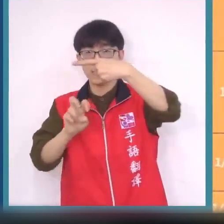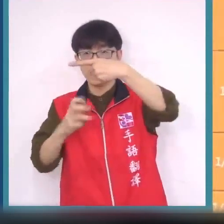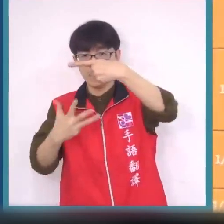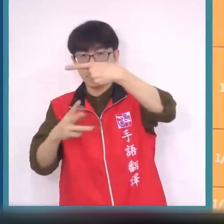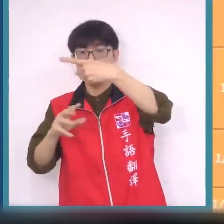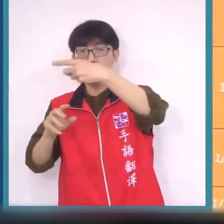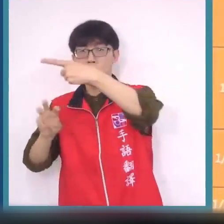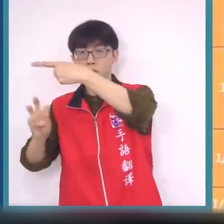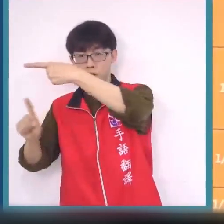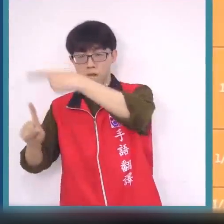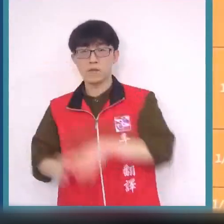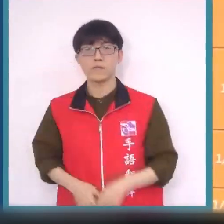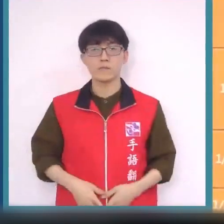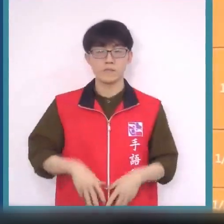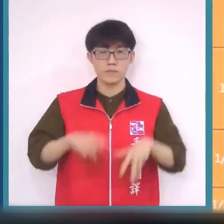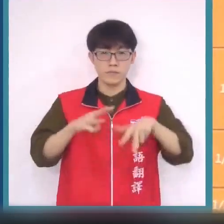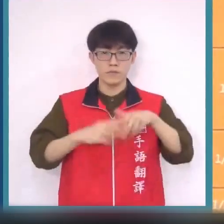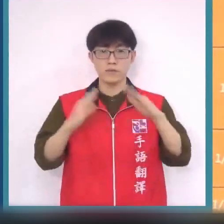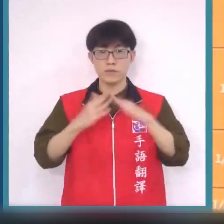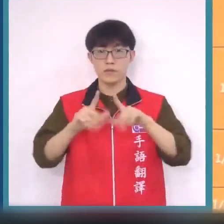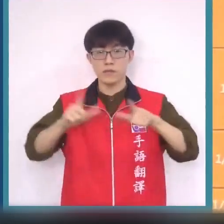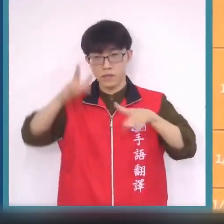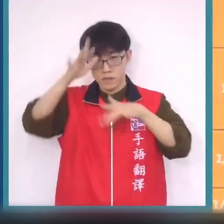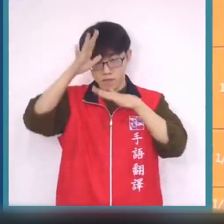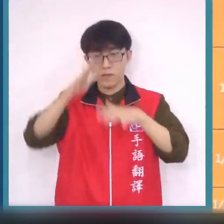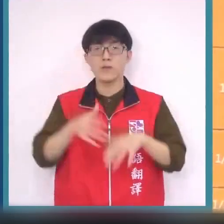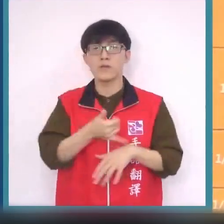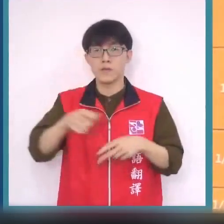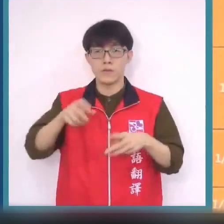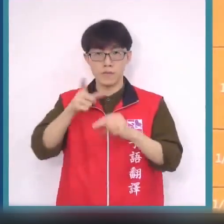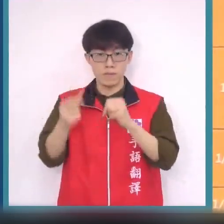1月27、1月28、1月31三天。全家大溪圆明门市啊，